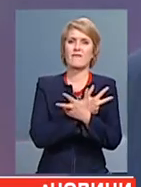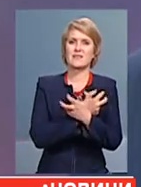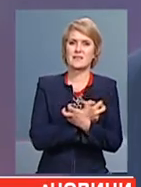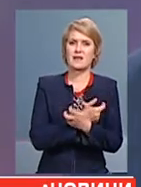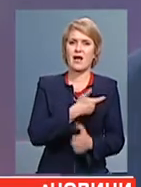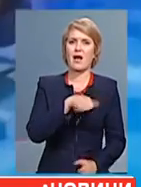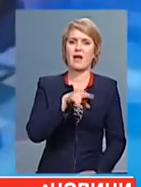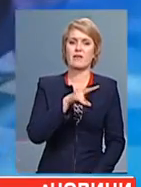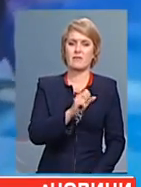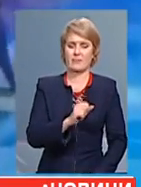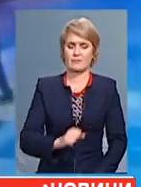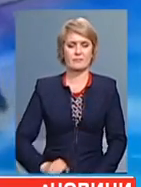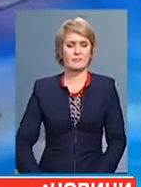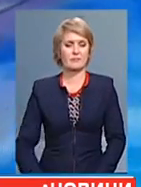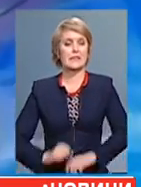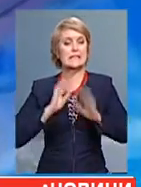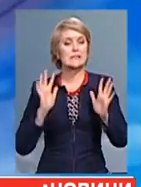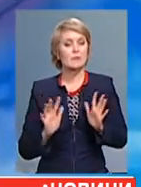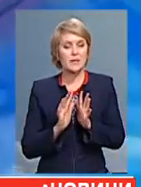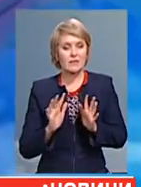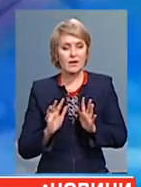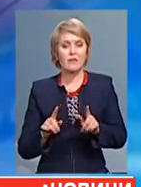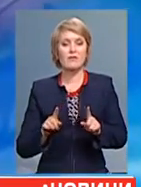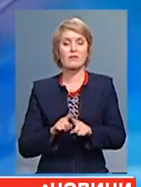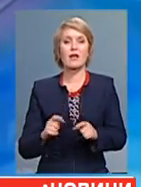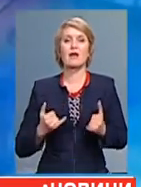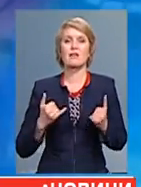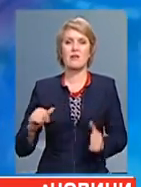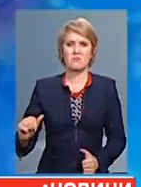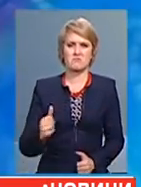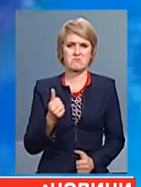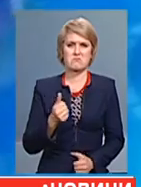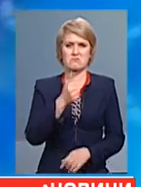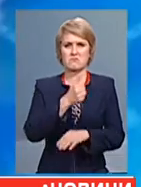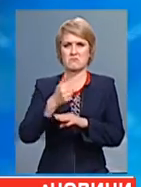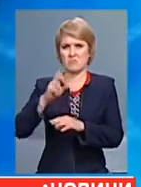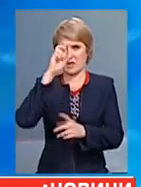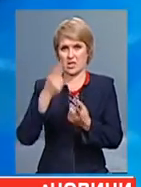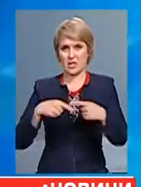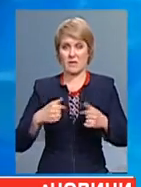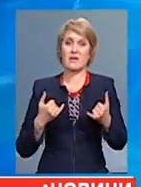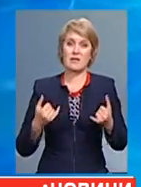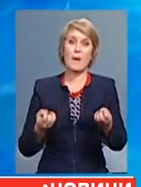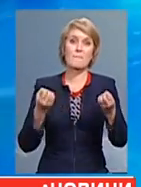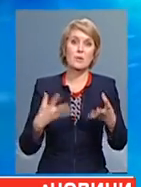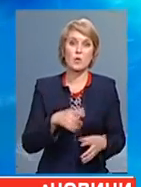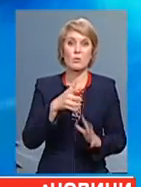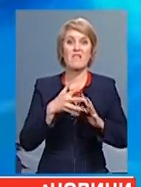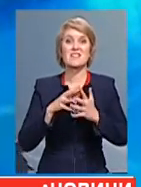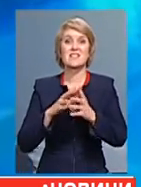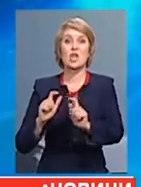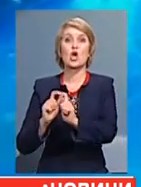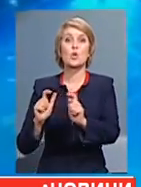Йозефа Гайдна. Співав Гнатюк як для перших осіб держави, так і для простих людей у сільських клубах по